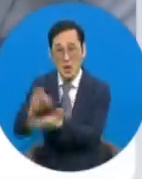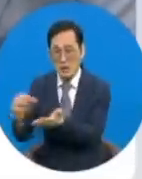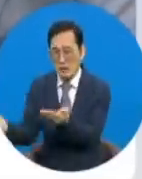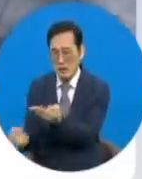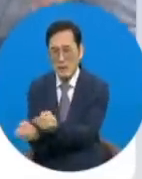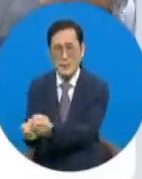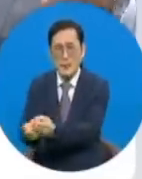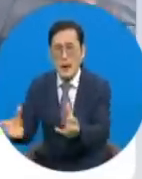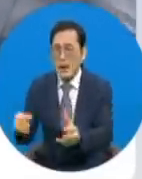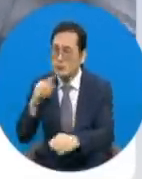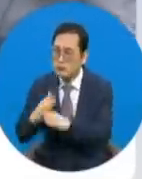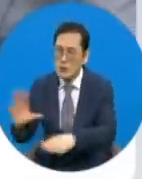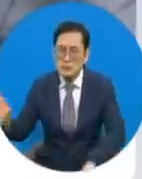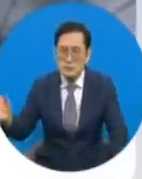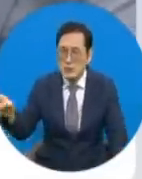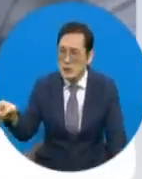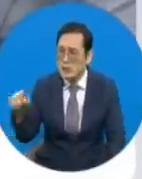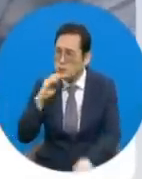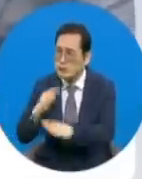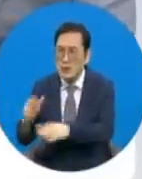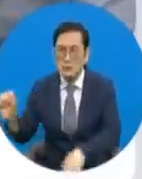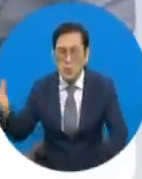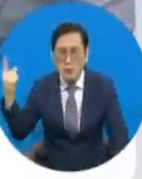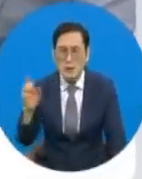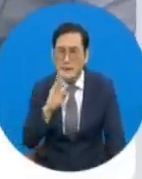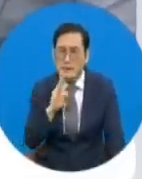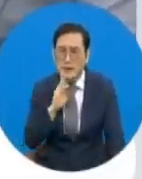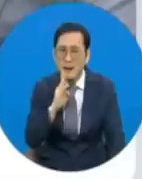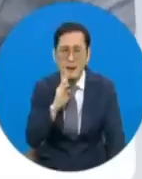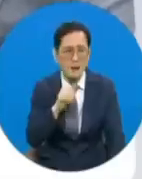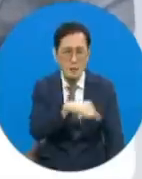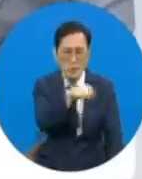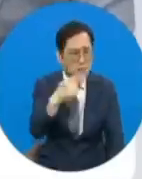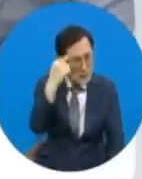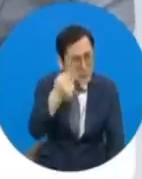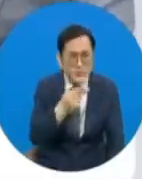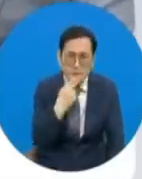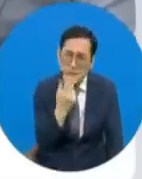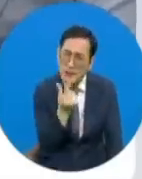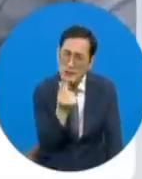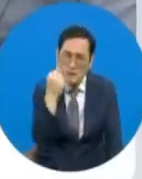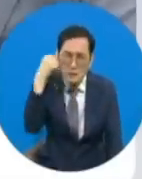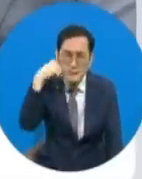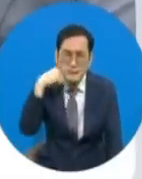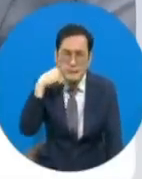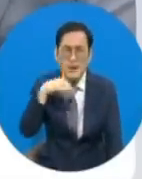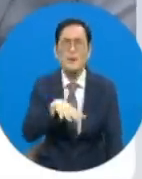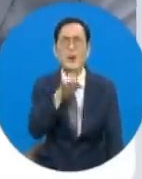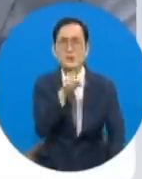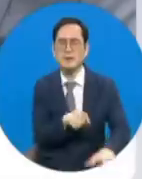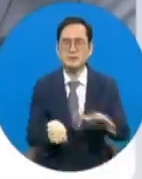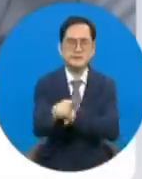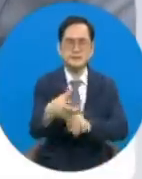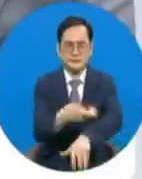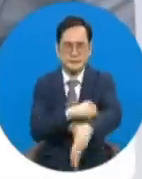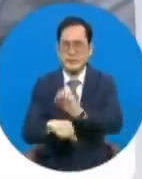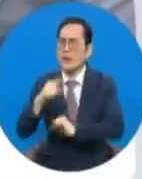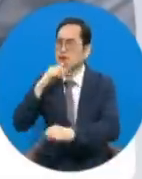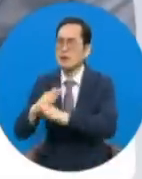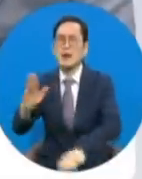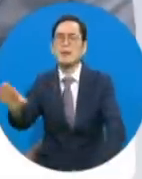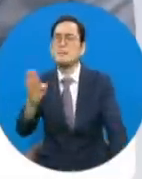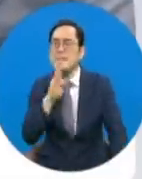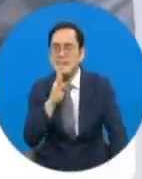네 천안함. 그런 부분의 의혹을 당대표부터가 말하자면 헌신적으로 빨 벗고 나서야 될